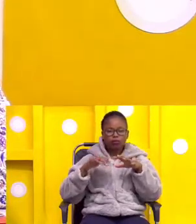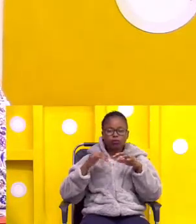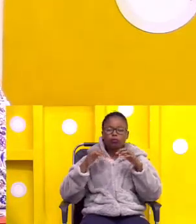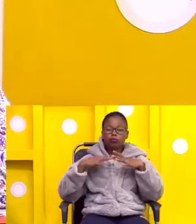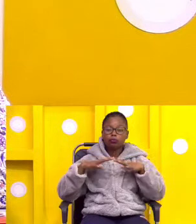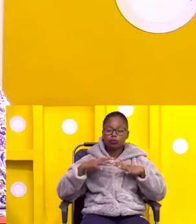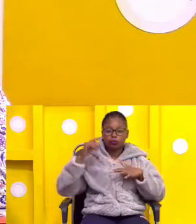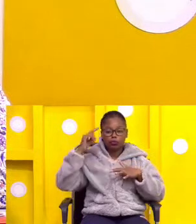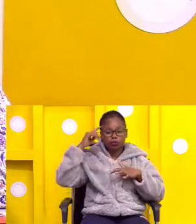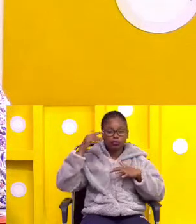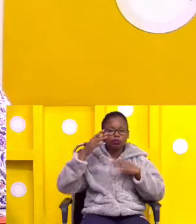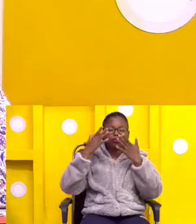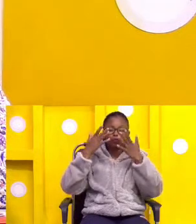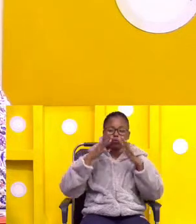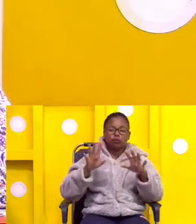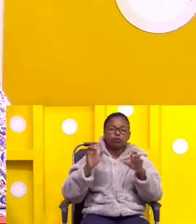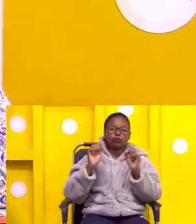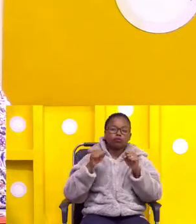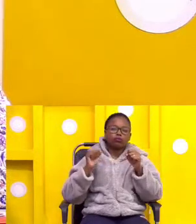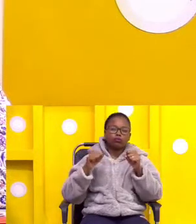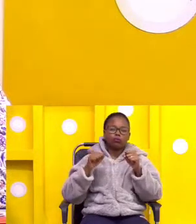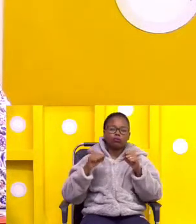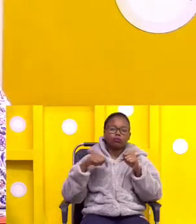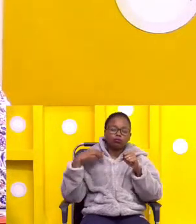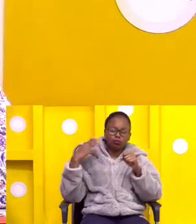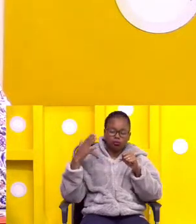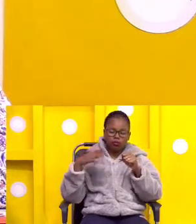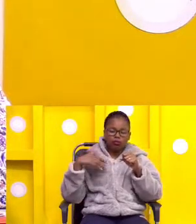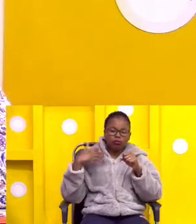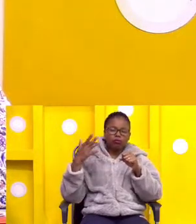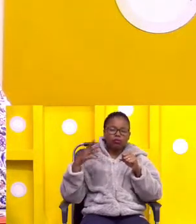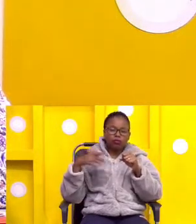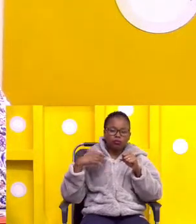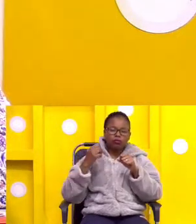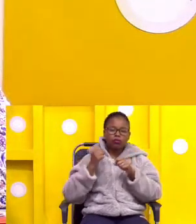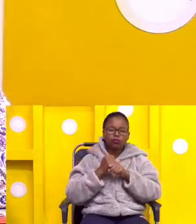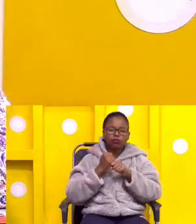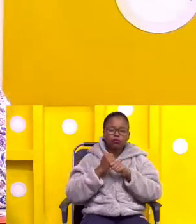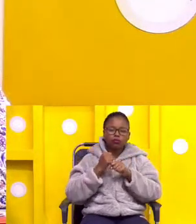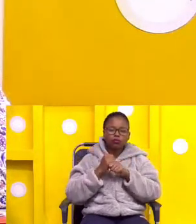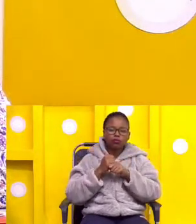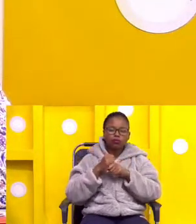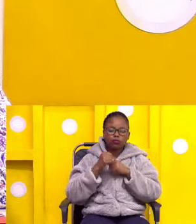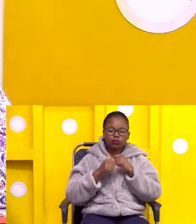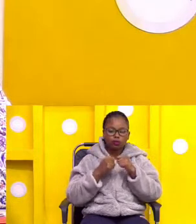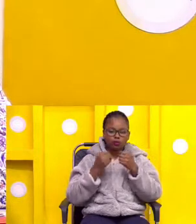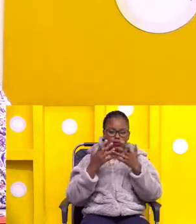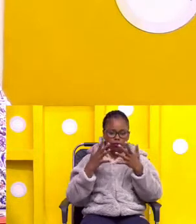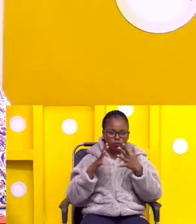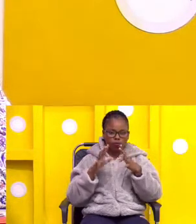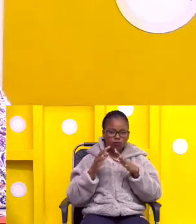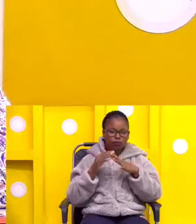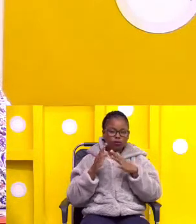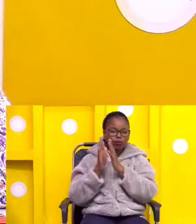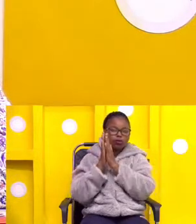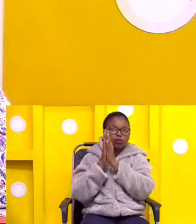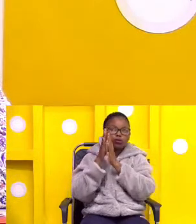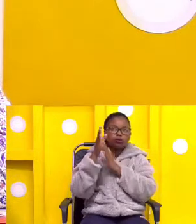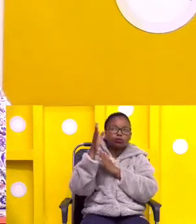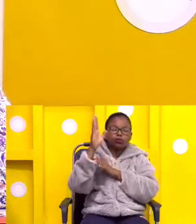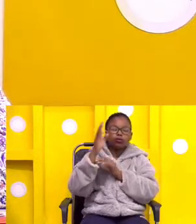Todo imetewe ila miaka meigeme dhiru. Bwana asifiwe sana.